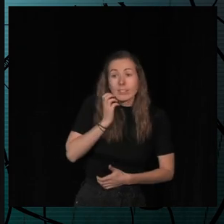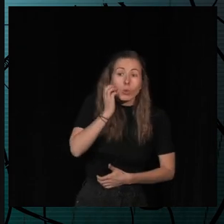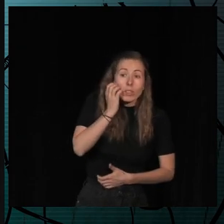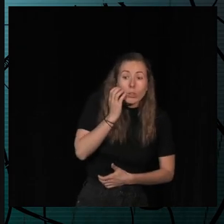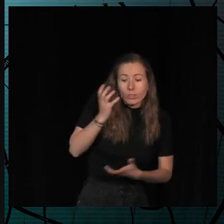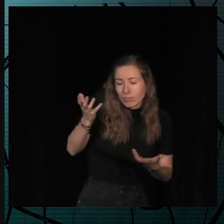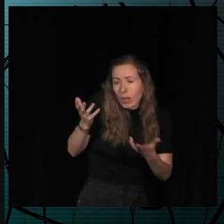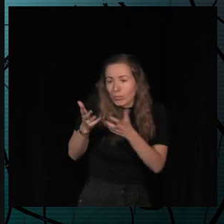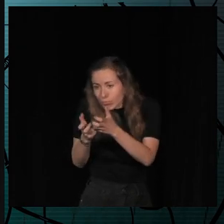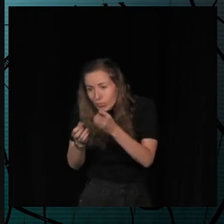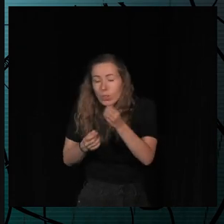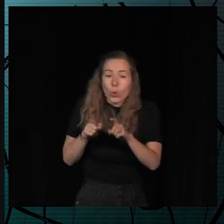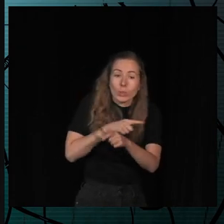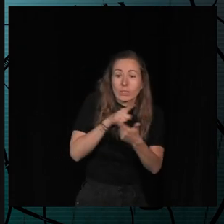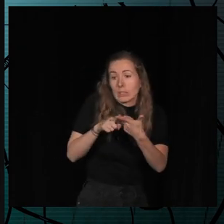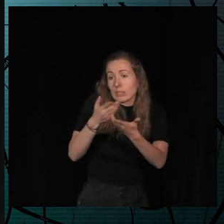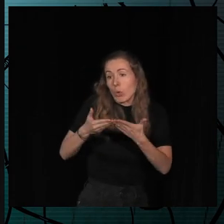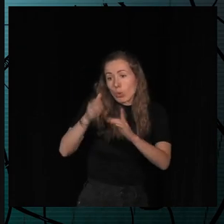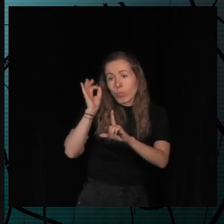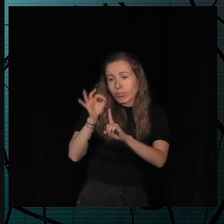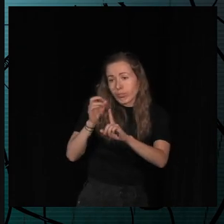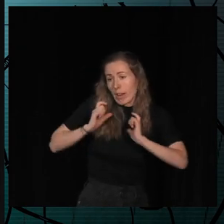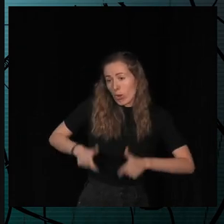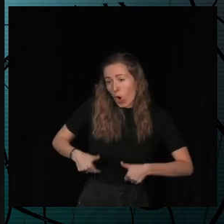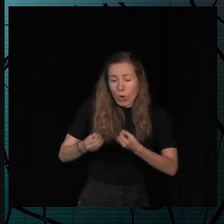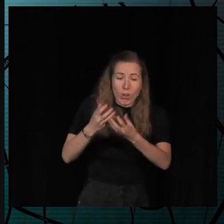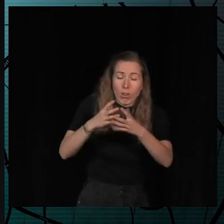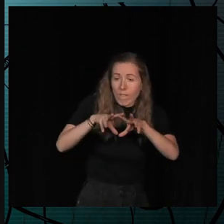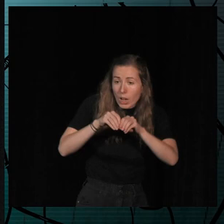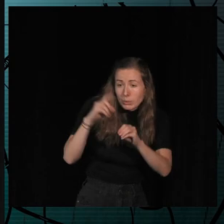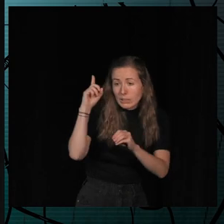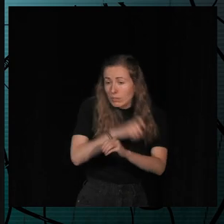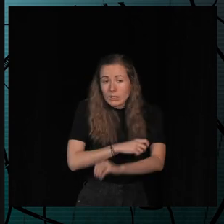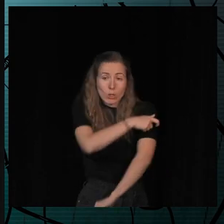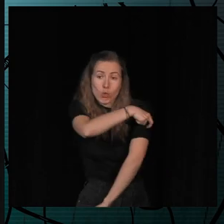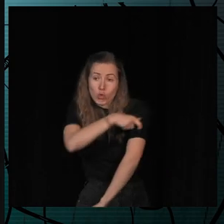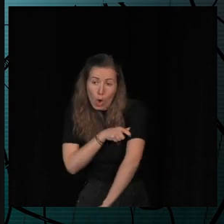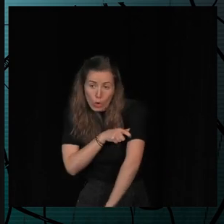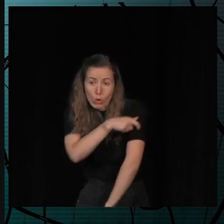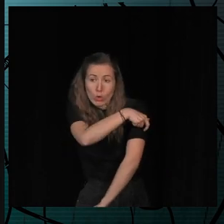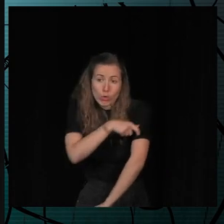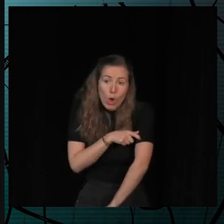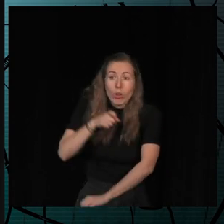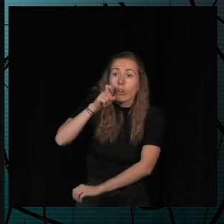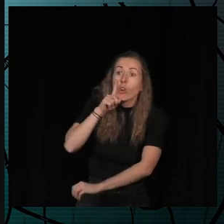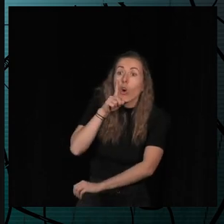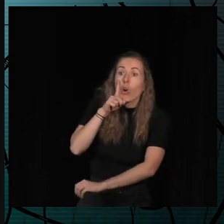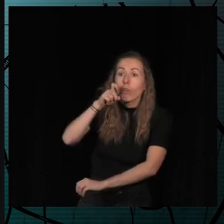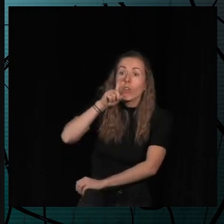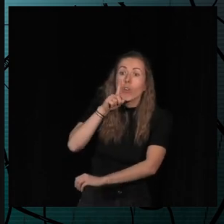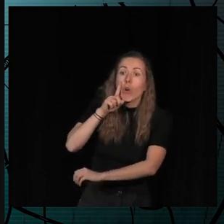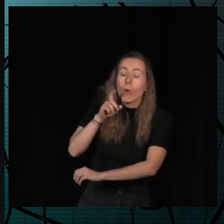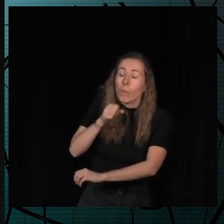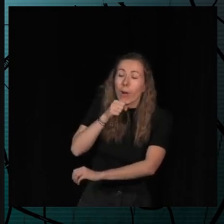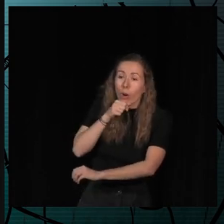deux ben les situations de harcèlement scolaire les divorces de la famille les deuils le deuil éventuellement d'un grands-parents qui s'est occupé de l'enfant quand il était